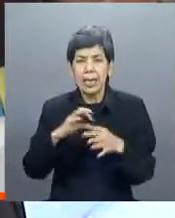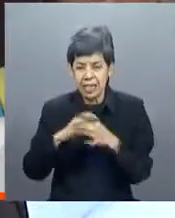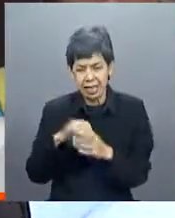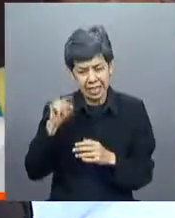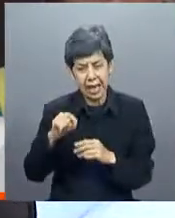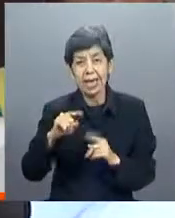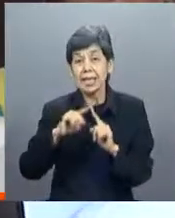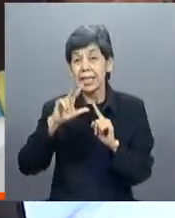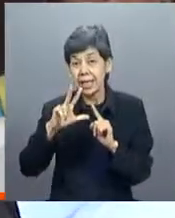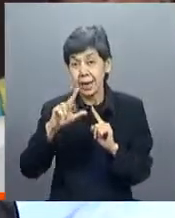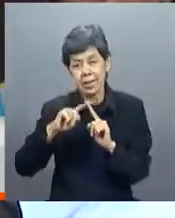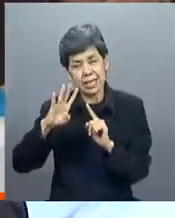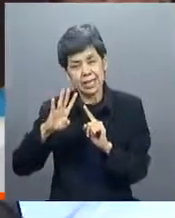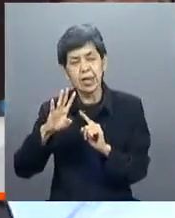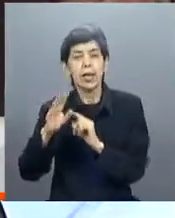คำสั่งที่